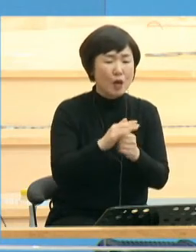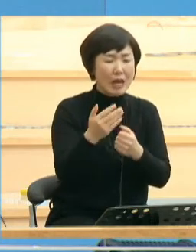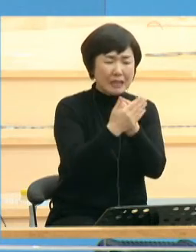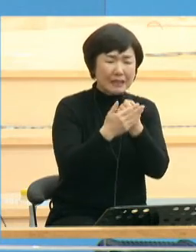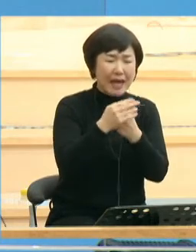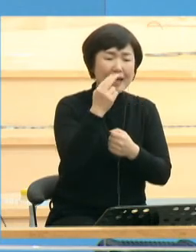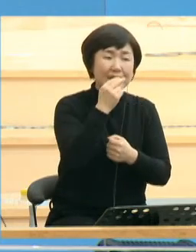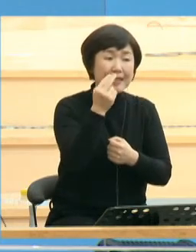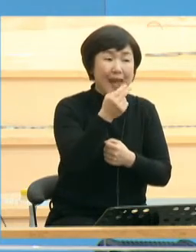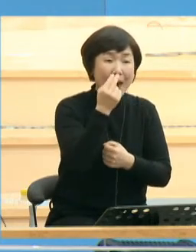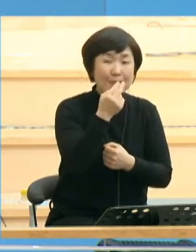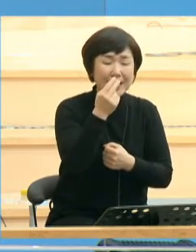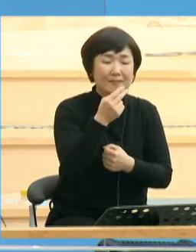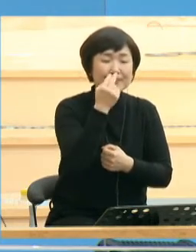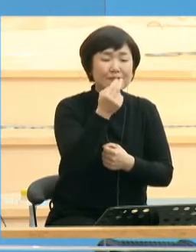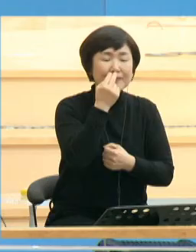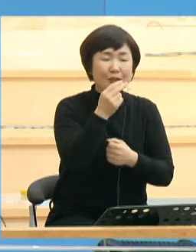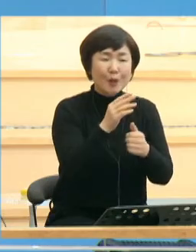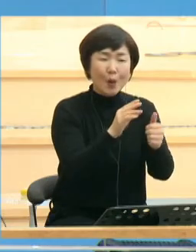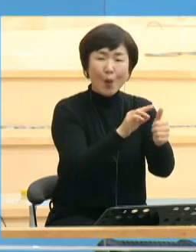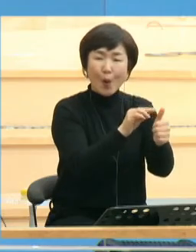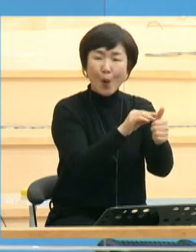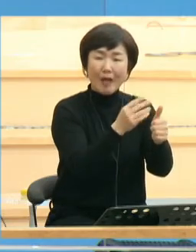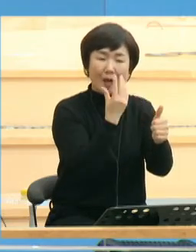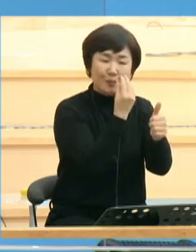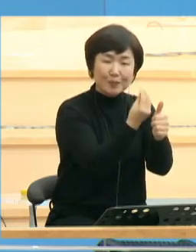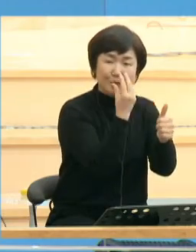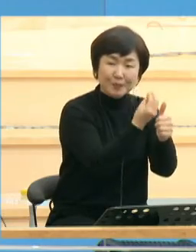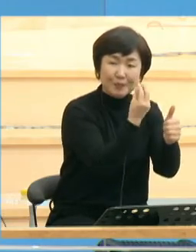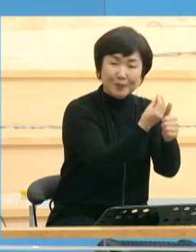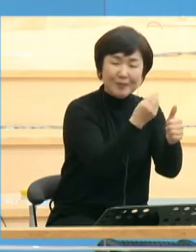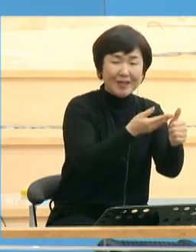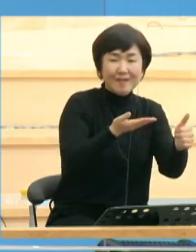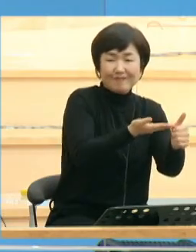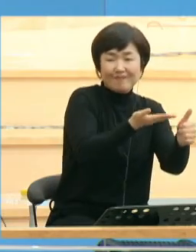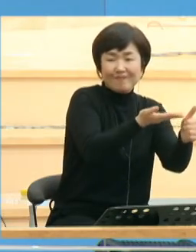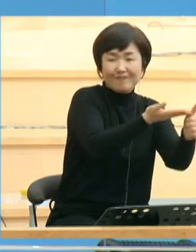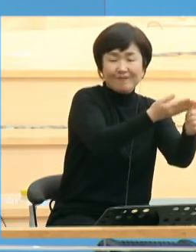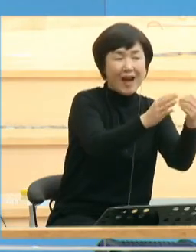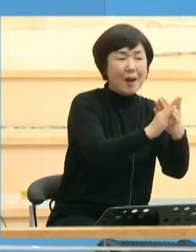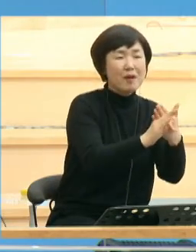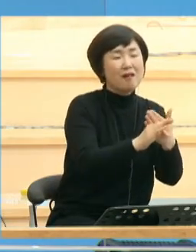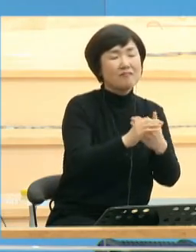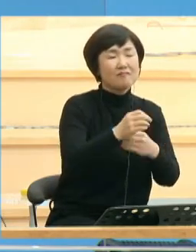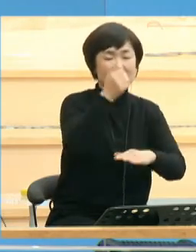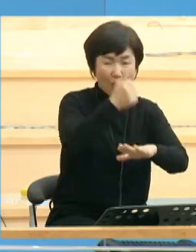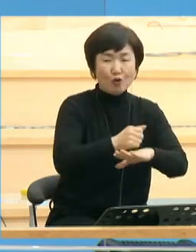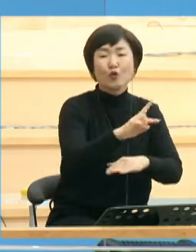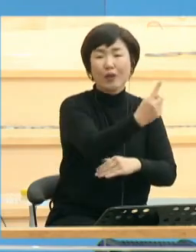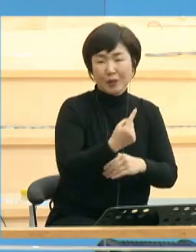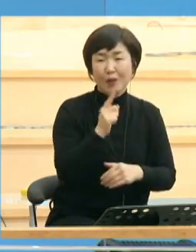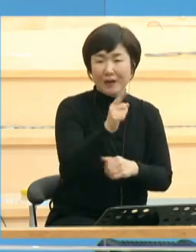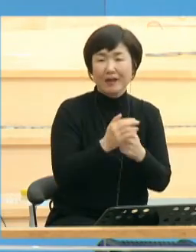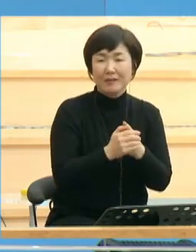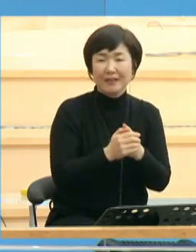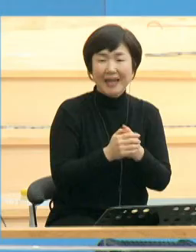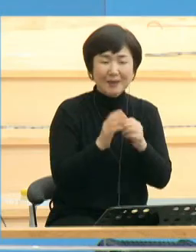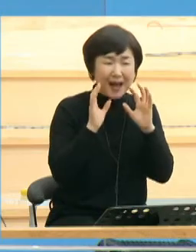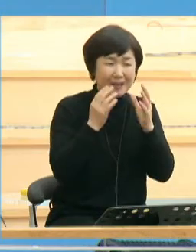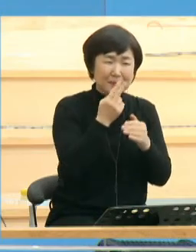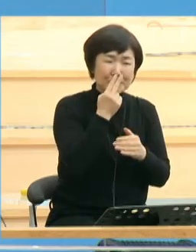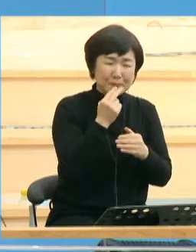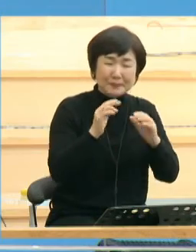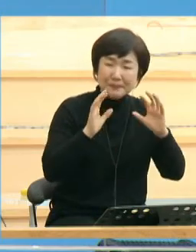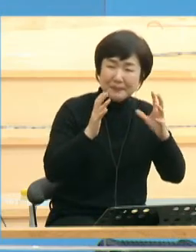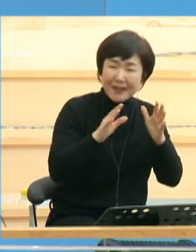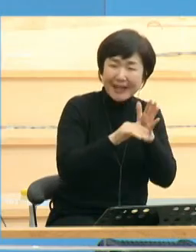돌아오게 될 거다 여러분 그렇게 얘기 하셨잖아요 영적으로 얘기하면 이런 것입니다 어린 시절의 금요성령집회 나와 어린 뭐 엄마 옆에 앉아